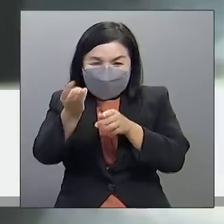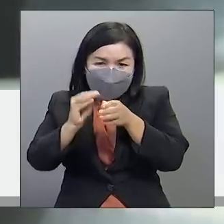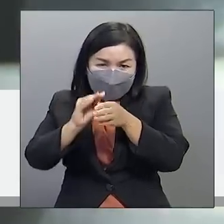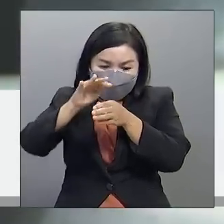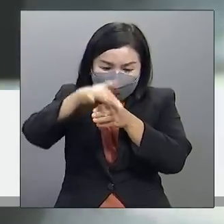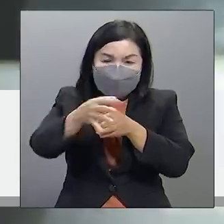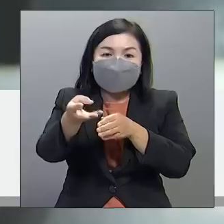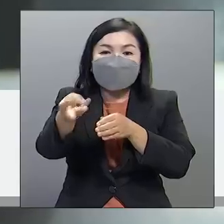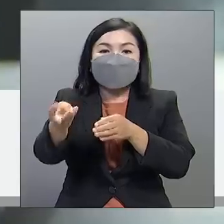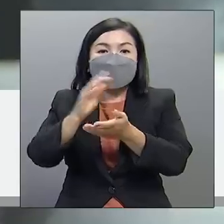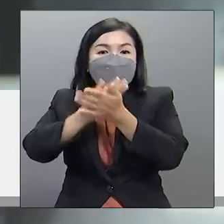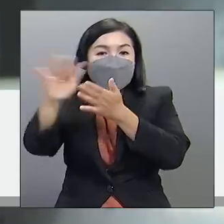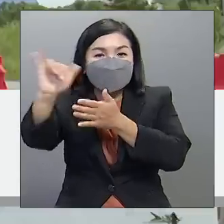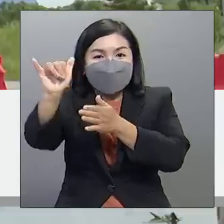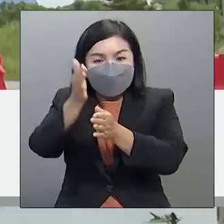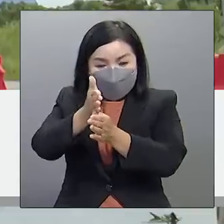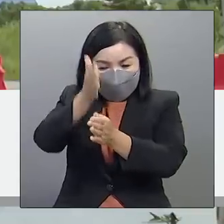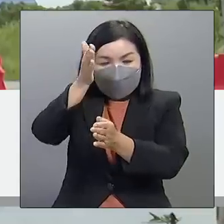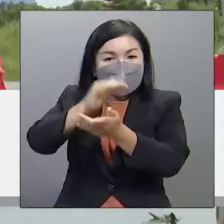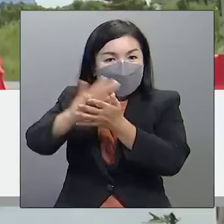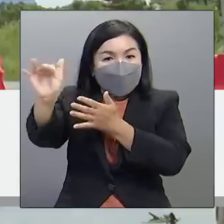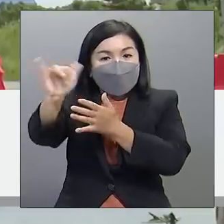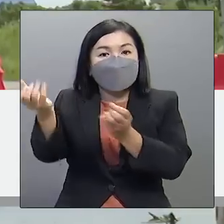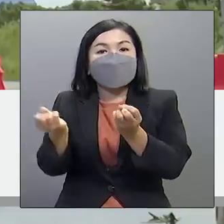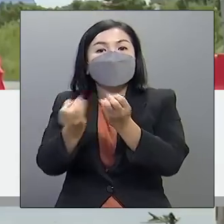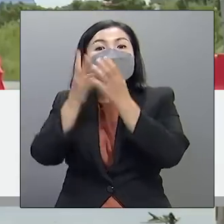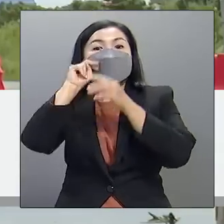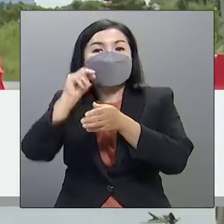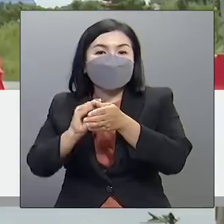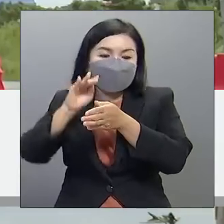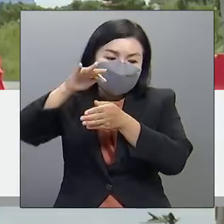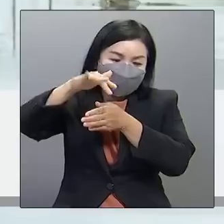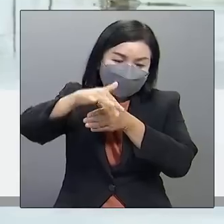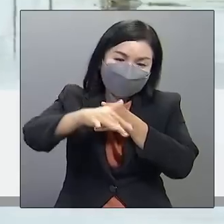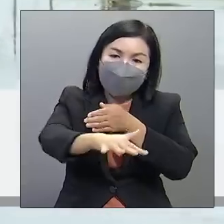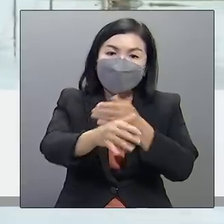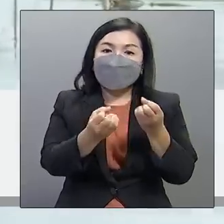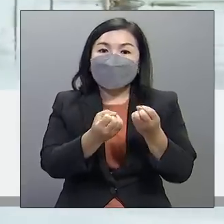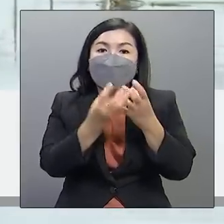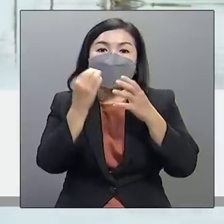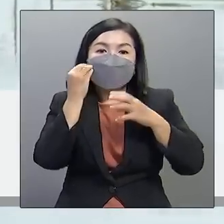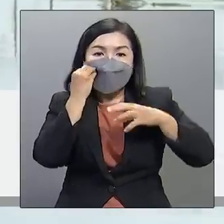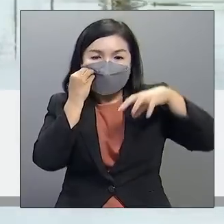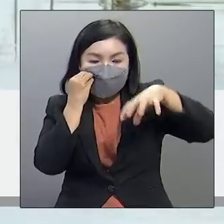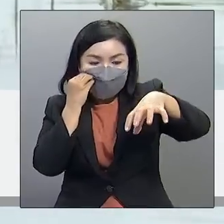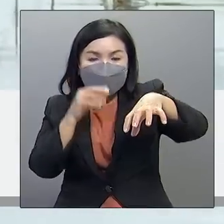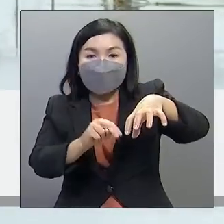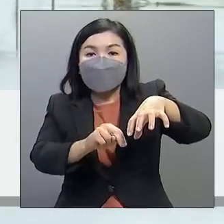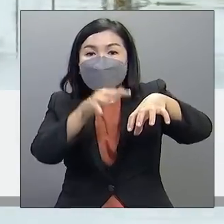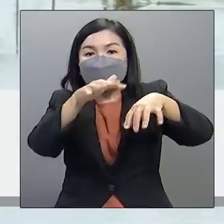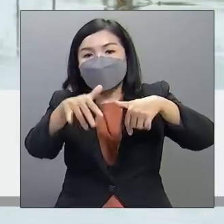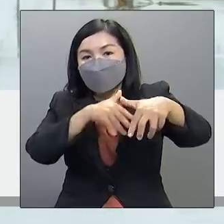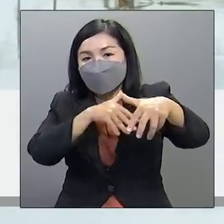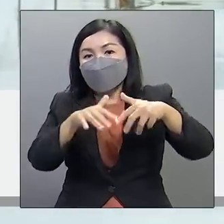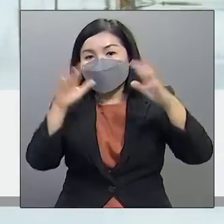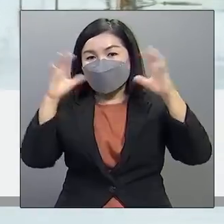ขื่อนไม่เสร็จนะคะส่งผลให้น้ำจากคลองนั้นล้นและไหลเข้าสู่ตัวพื้นบ้านเรือนประชาชนริมคลองรวมถึงเมื่อฝนตก